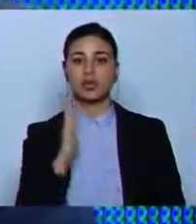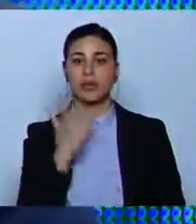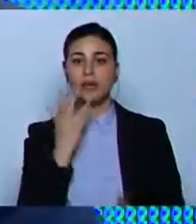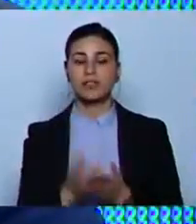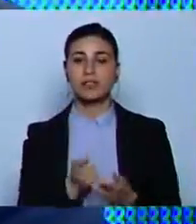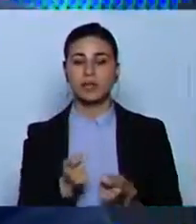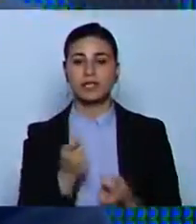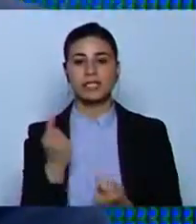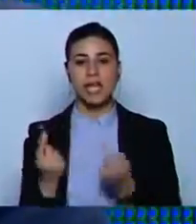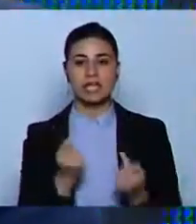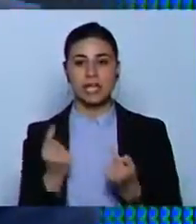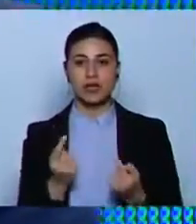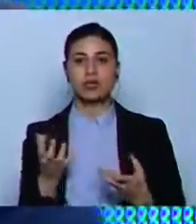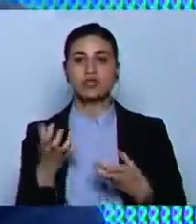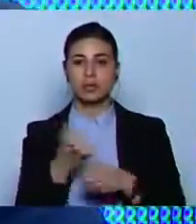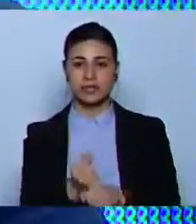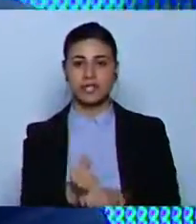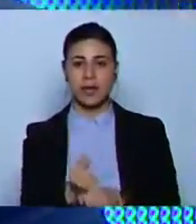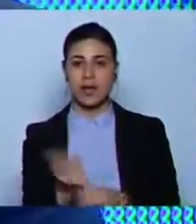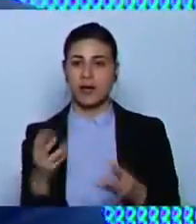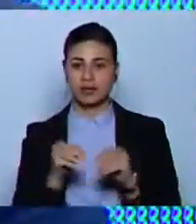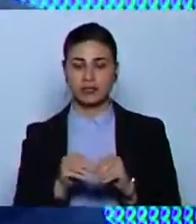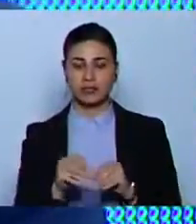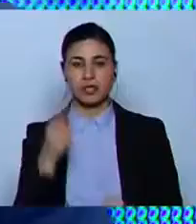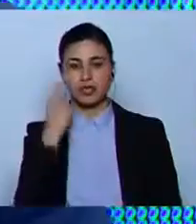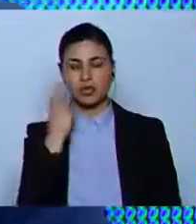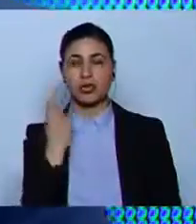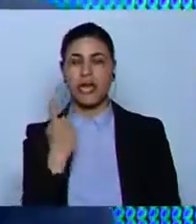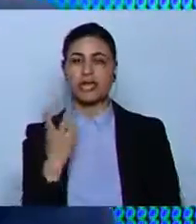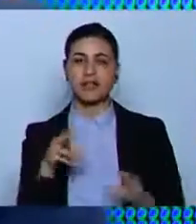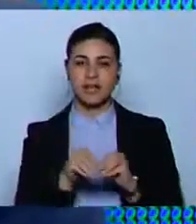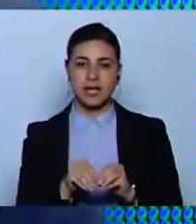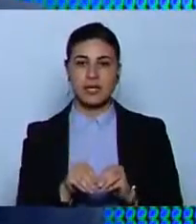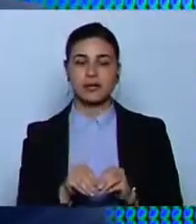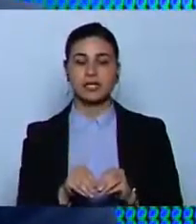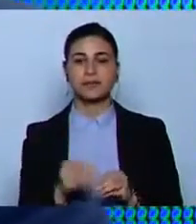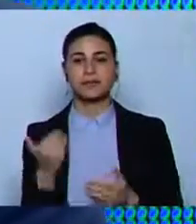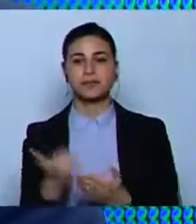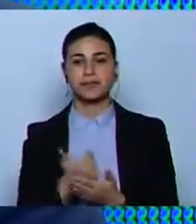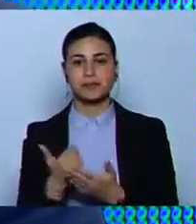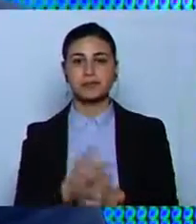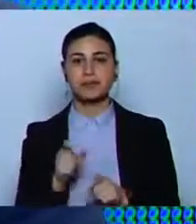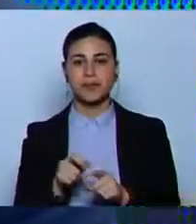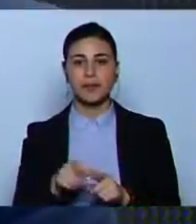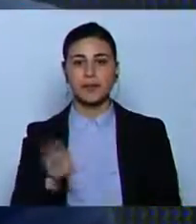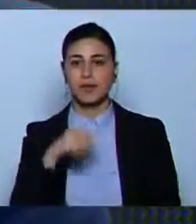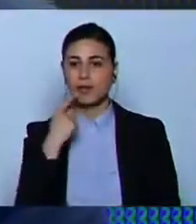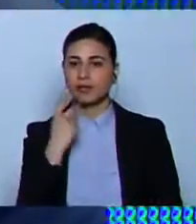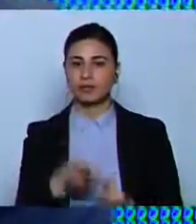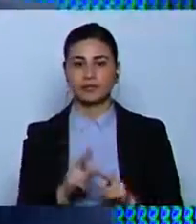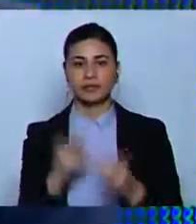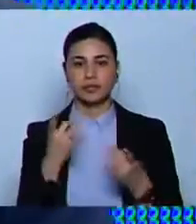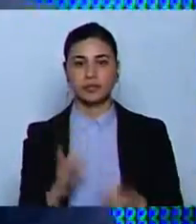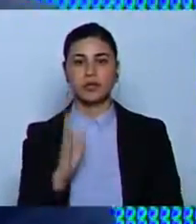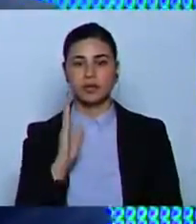თვითმმართველი ერთეულების შემცირება ამ შემთხვევაში. რაც არ უნდა დავარქვათ ვაერთიანებთ, ახალ-ახალი ტერმინები შემოდის, ეს არის უბრალოდ მე